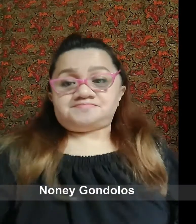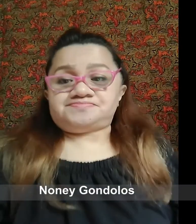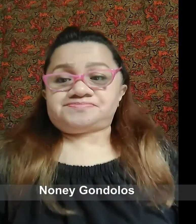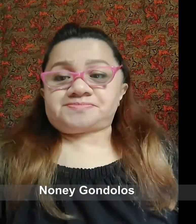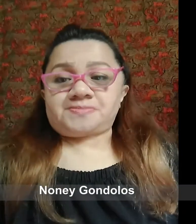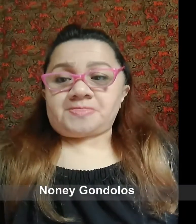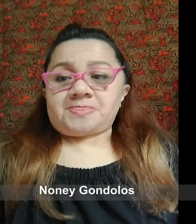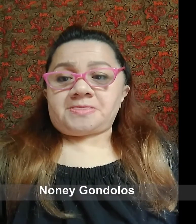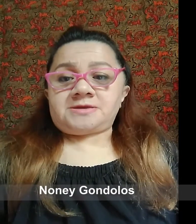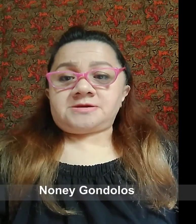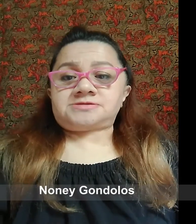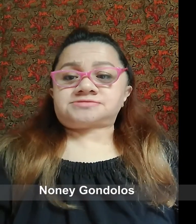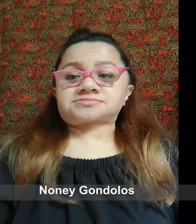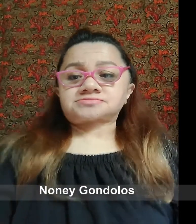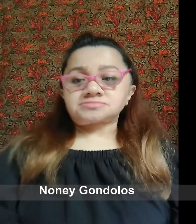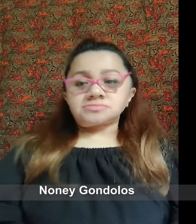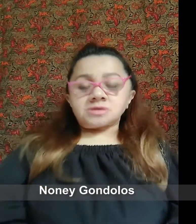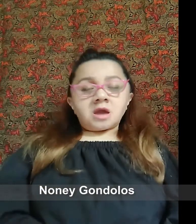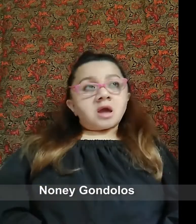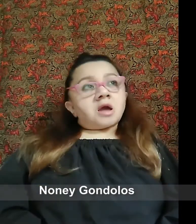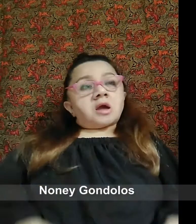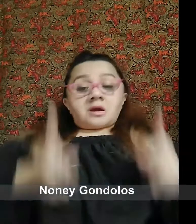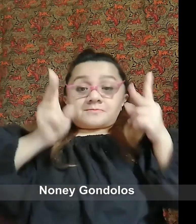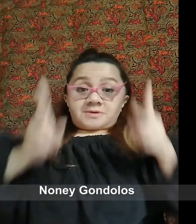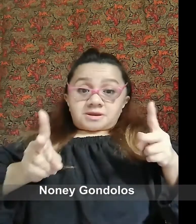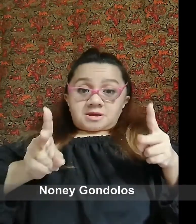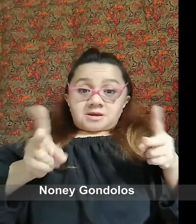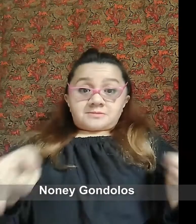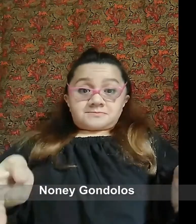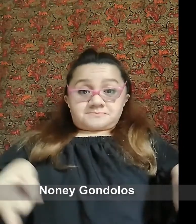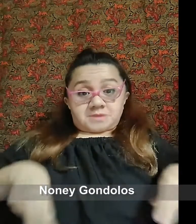Keturunan kaum Israel akan memiliki orang itu